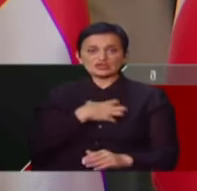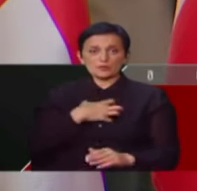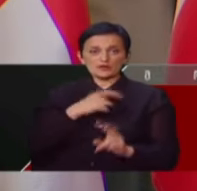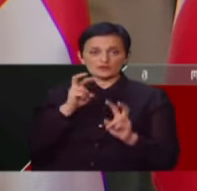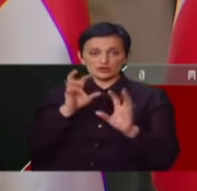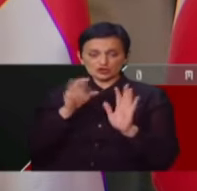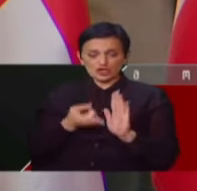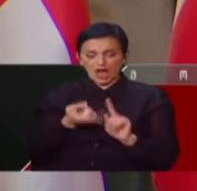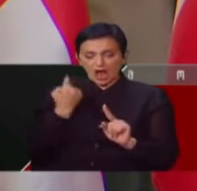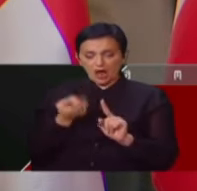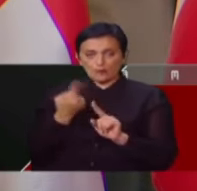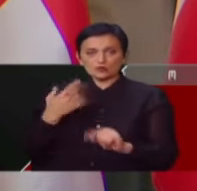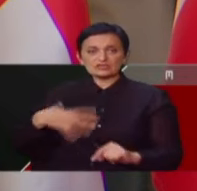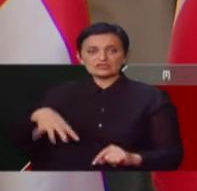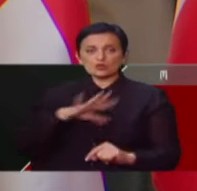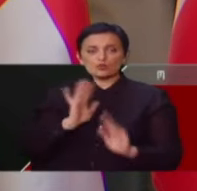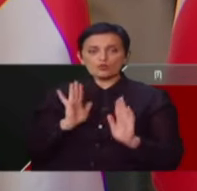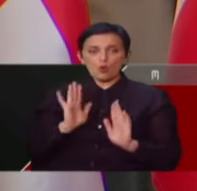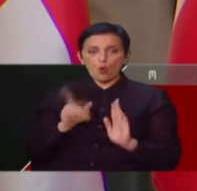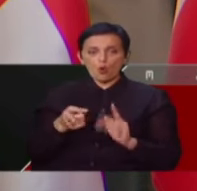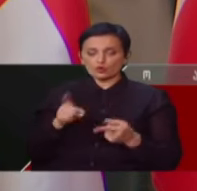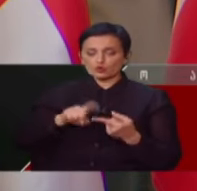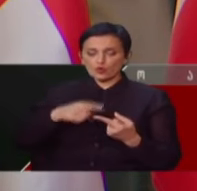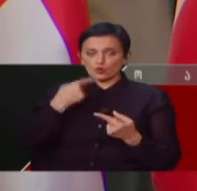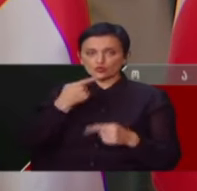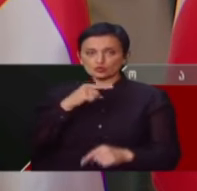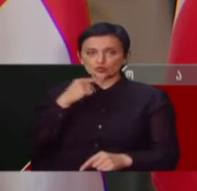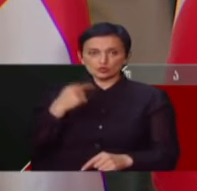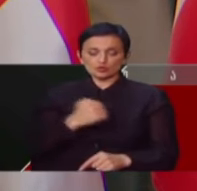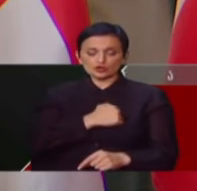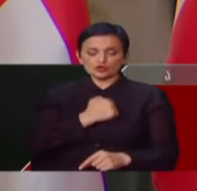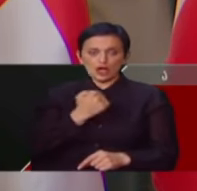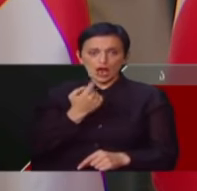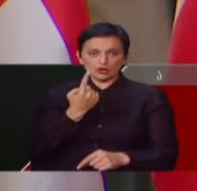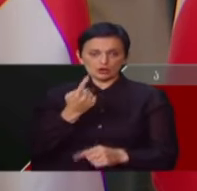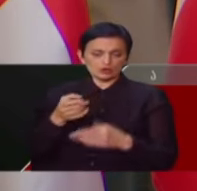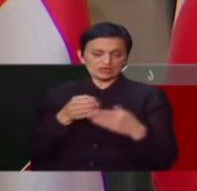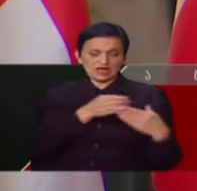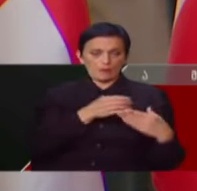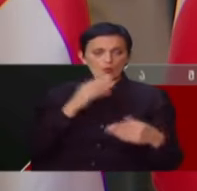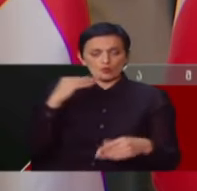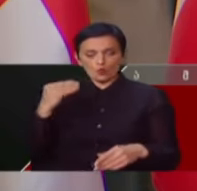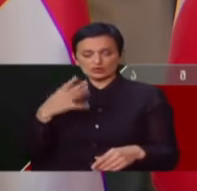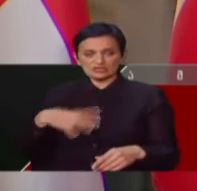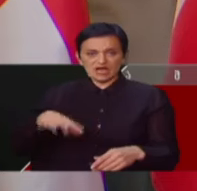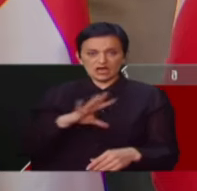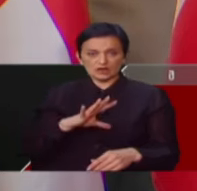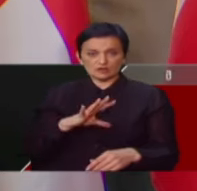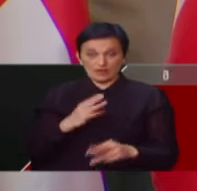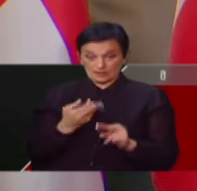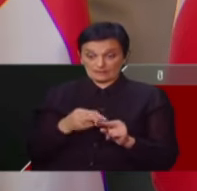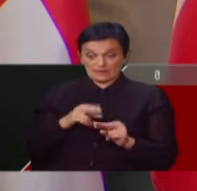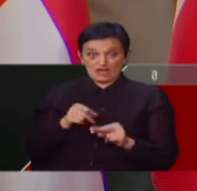ამოღებული: საქართველო ნახსენებია მხოლოდ იმ კონტექსში, რომ რუსეთმა ჯარი უნდა გაიყვანოს მოლდოვიდან და საქართველოდან.